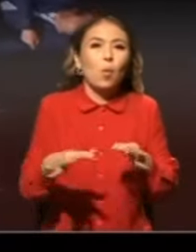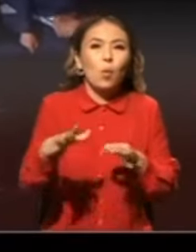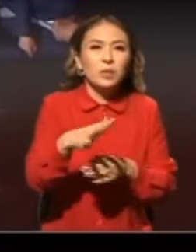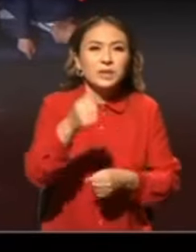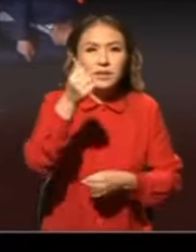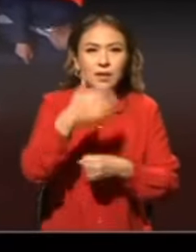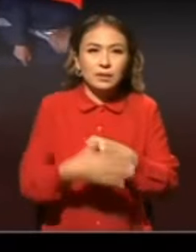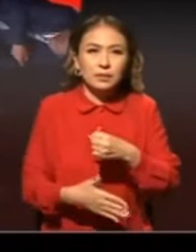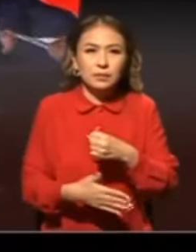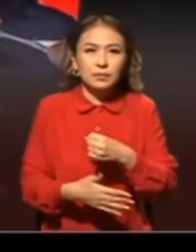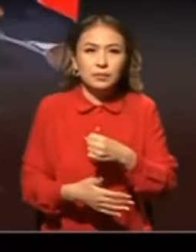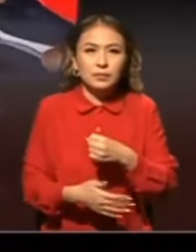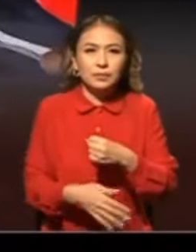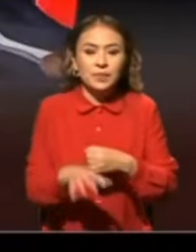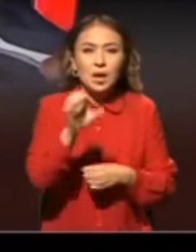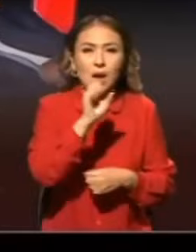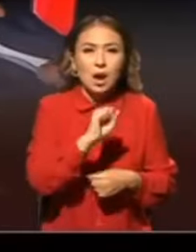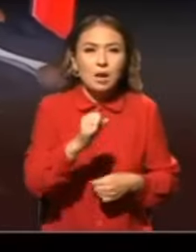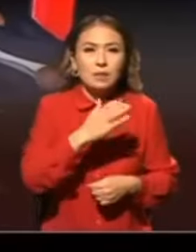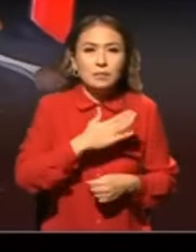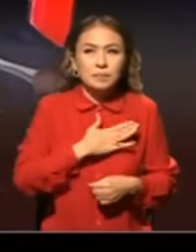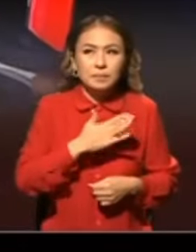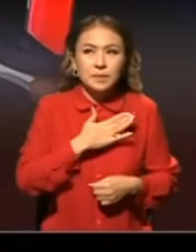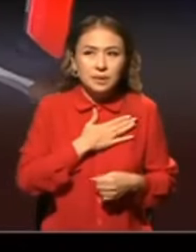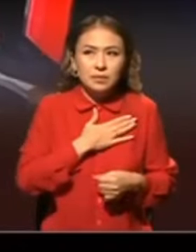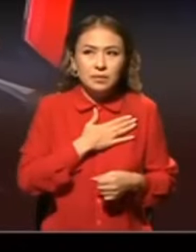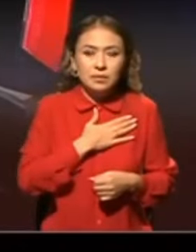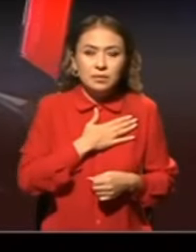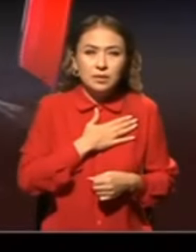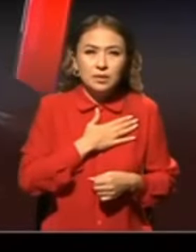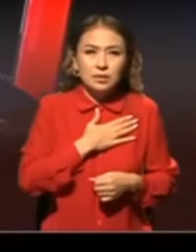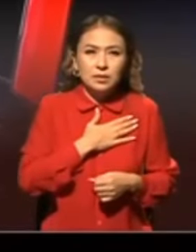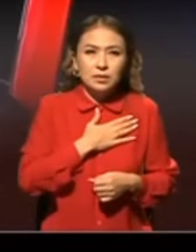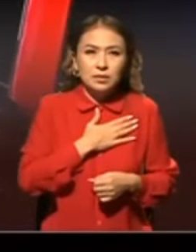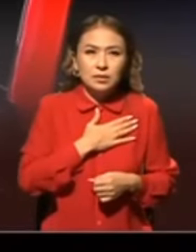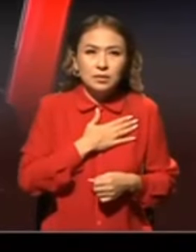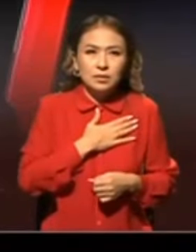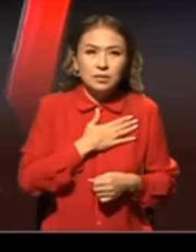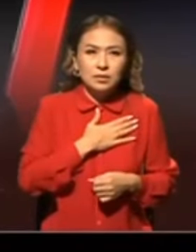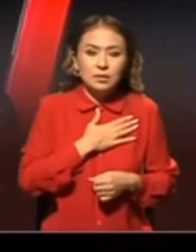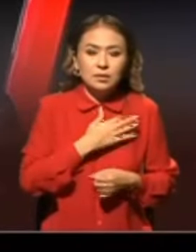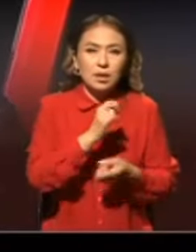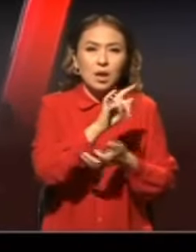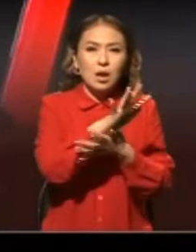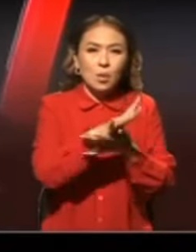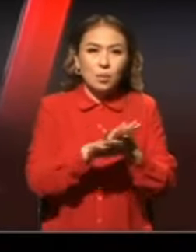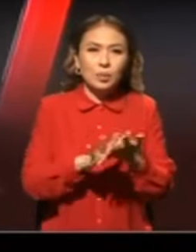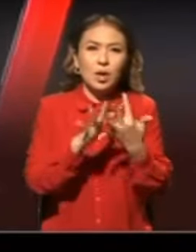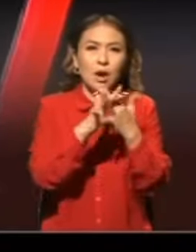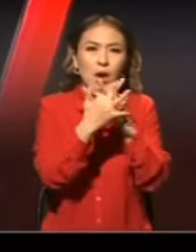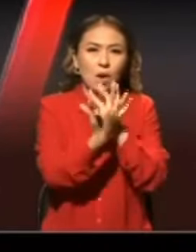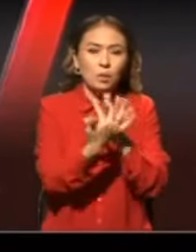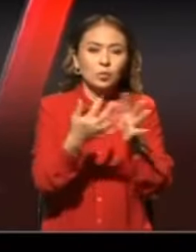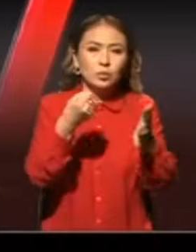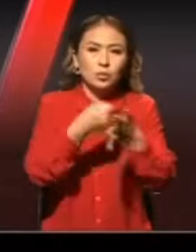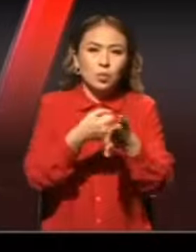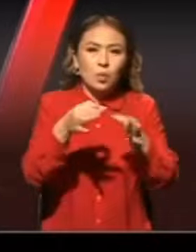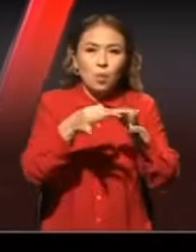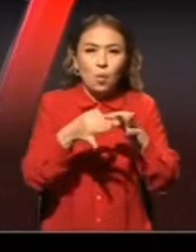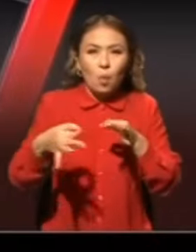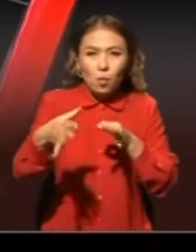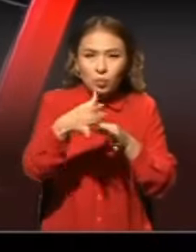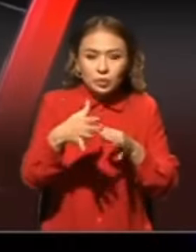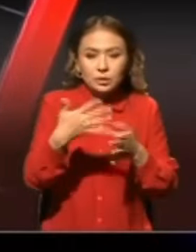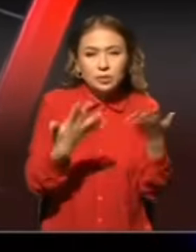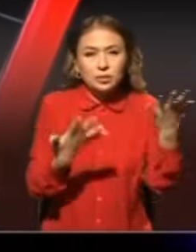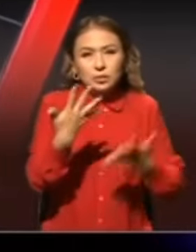Әділет? Дұрыс, дұрыс. Ал біздің жаңағы арақашықтан ауылдан облыс орталығына 300, әйтпесе